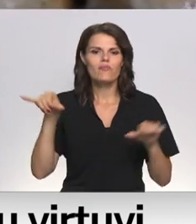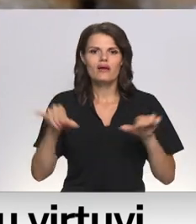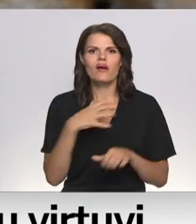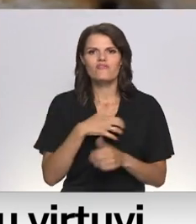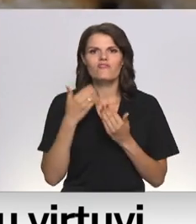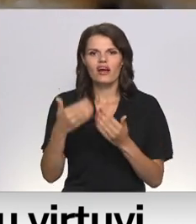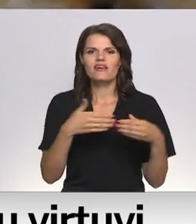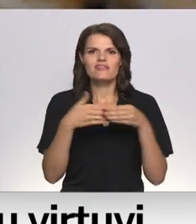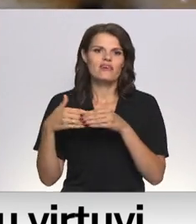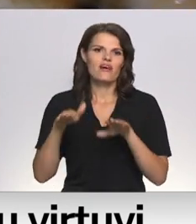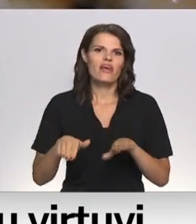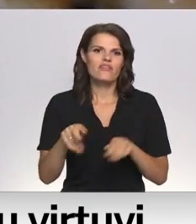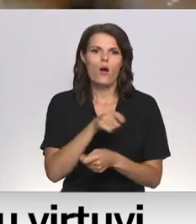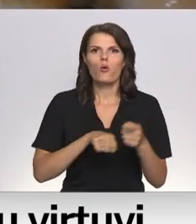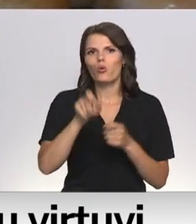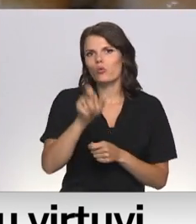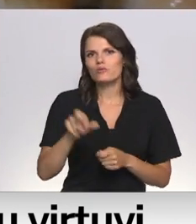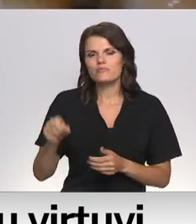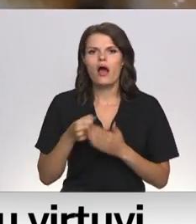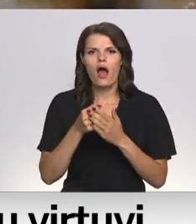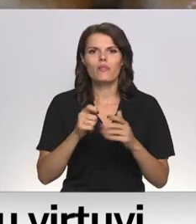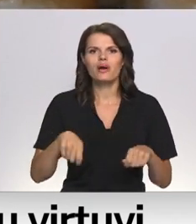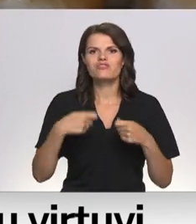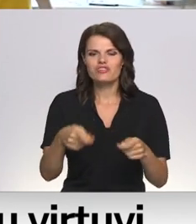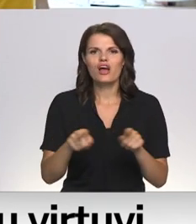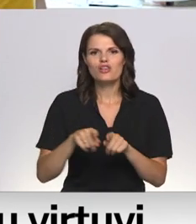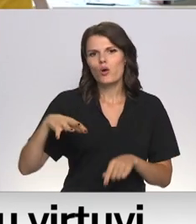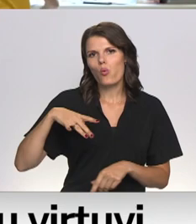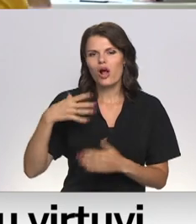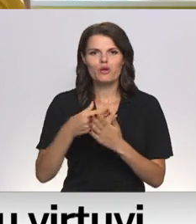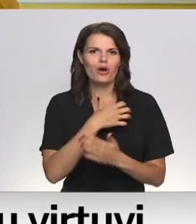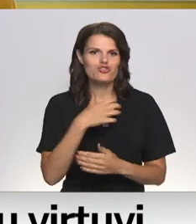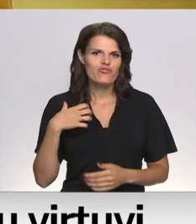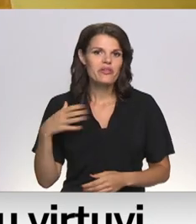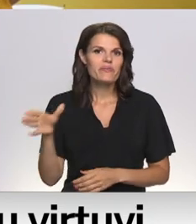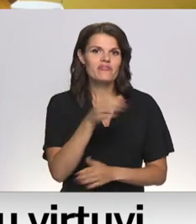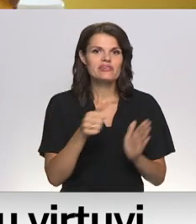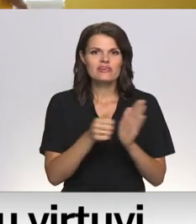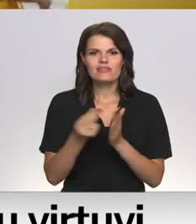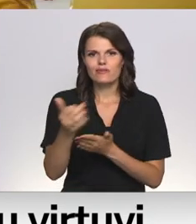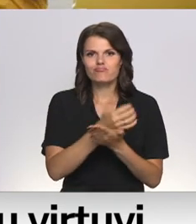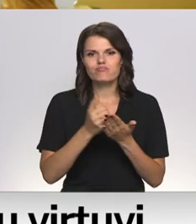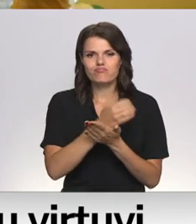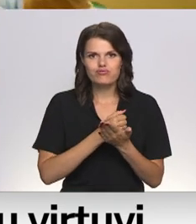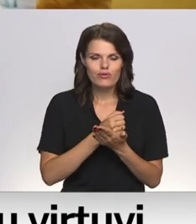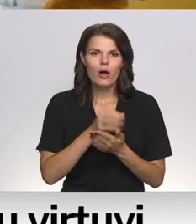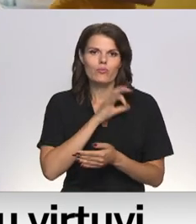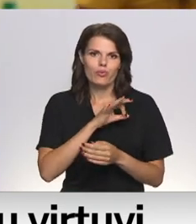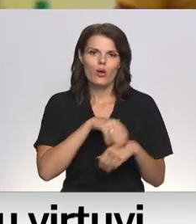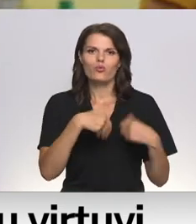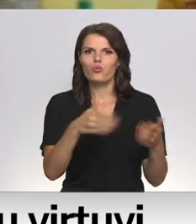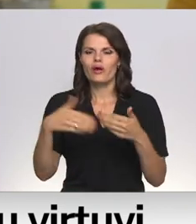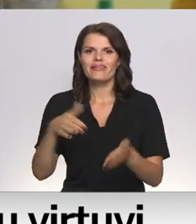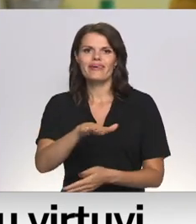vajadzībām sarūpē vietējie uzņēmēji. Atbalstu sniedz arī Ogres pašvaldība. Visi sestdien ietirgotie līdzekļi novirzīti ģimenēm.